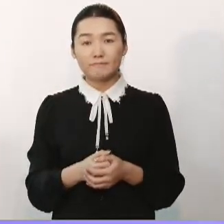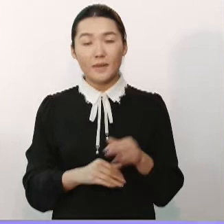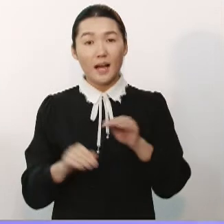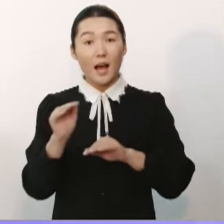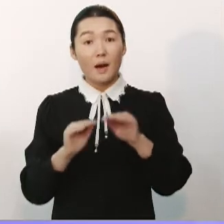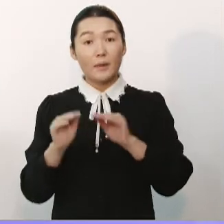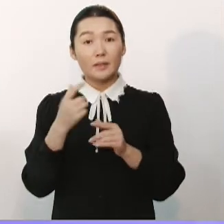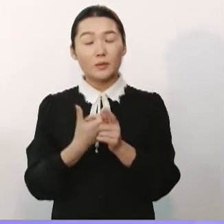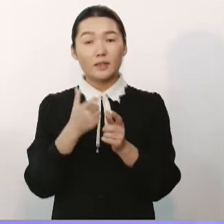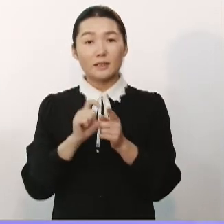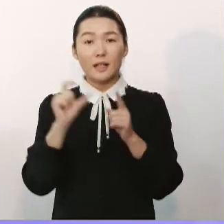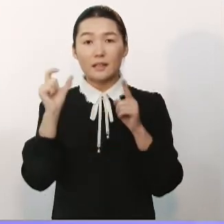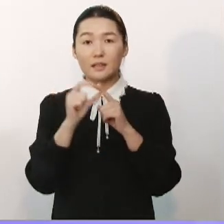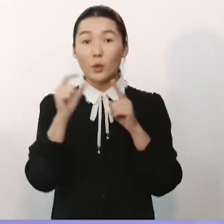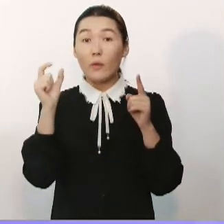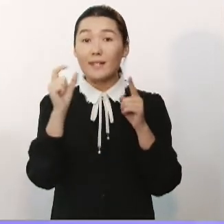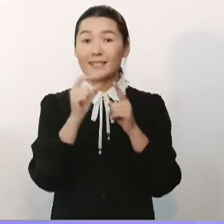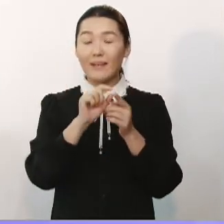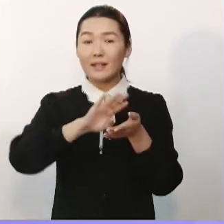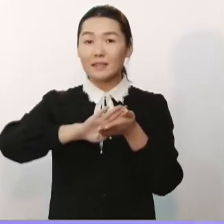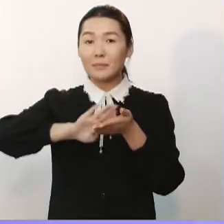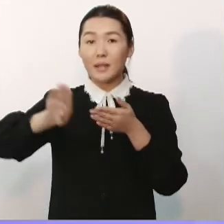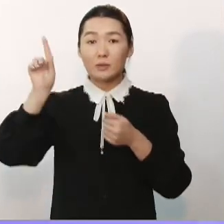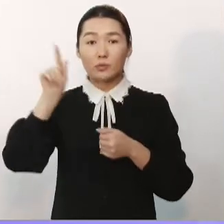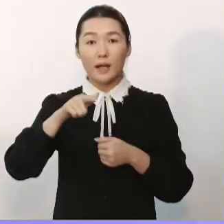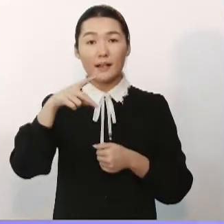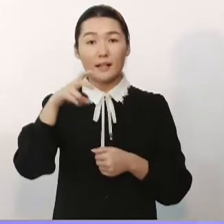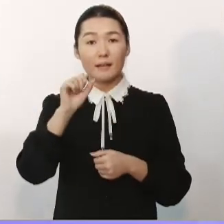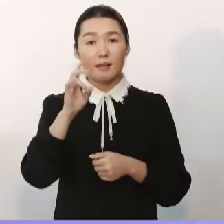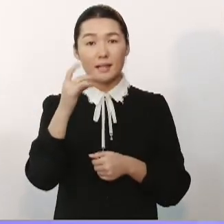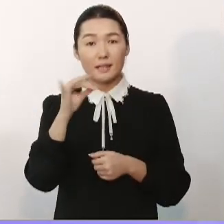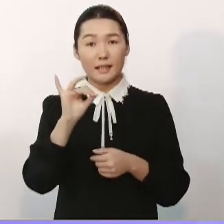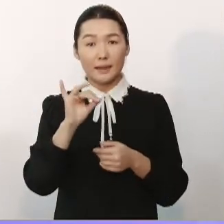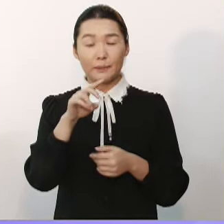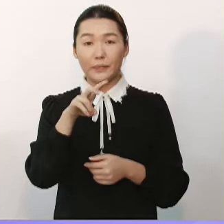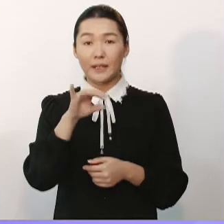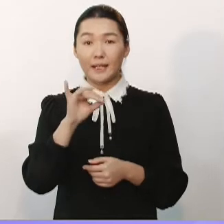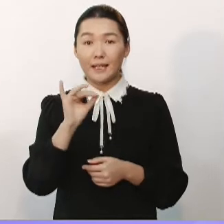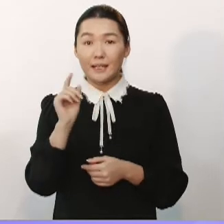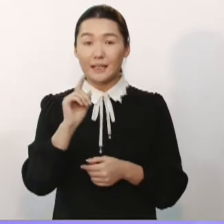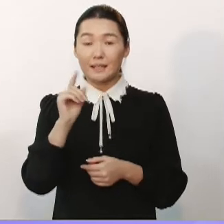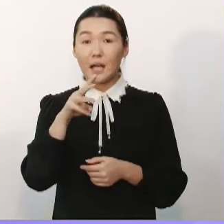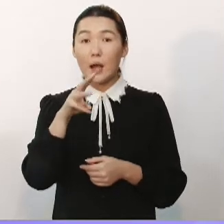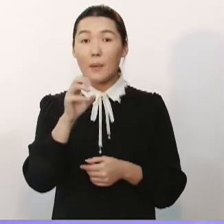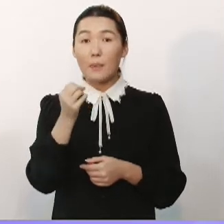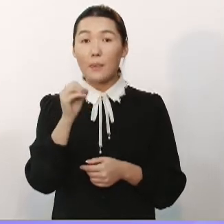Образуйте из данных слов слова с безударной гласной. Лис,